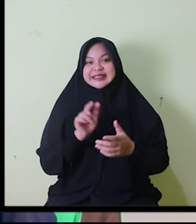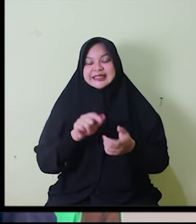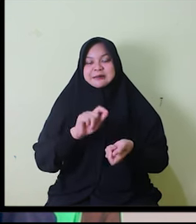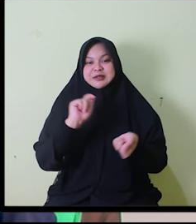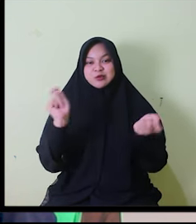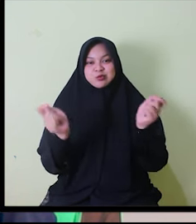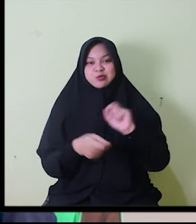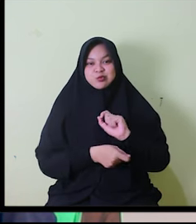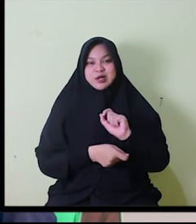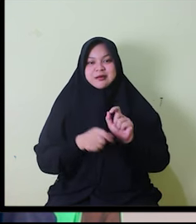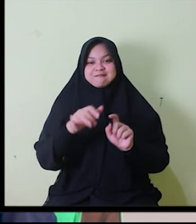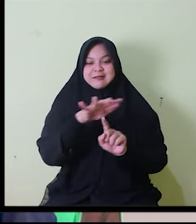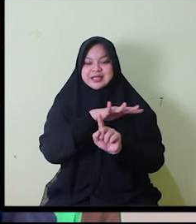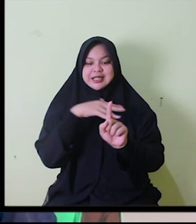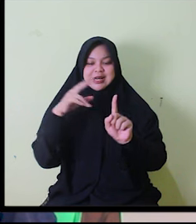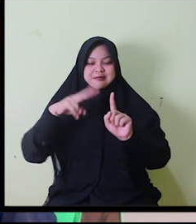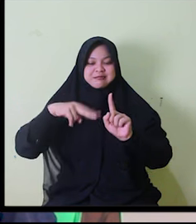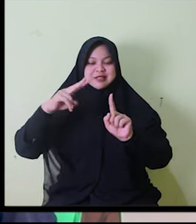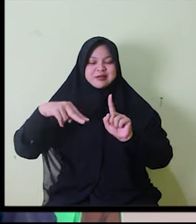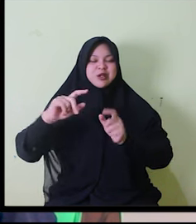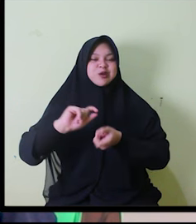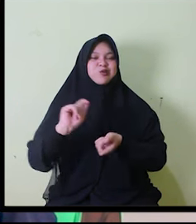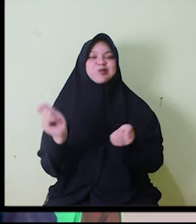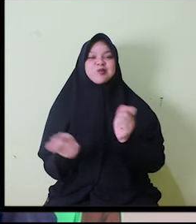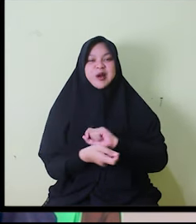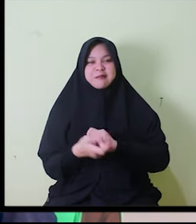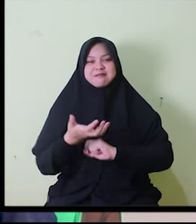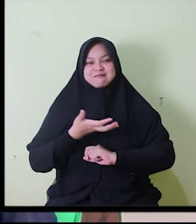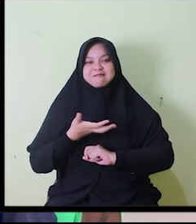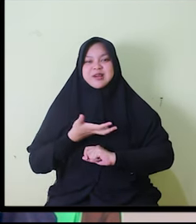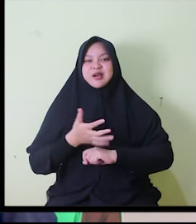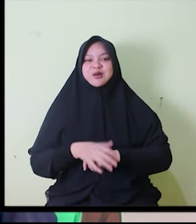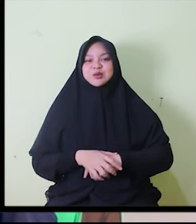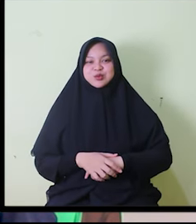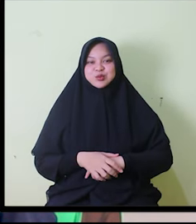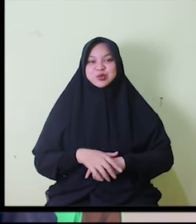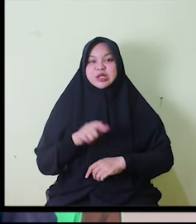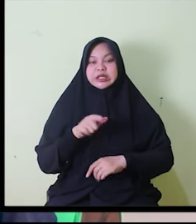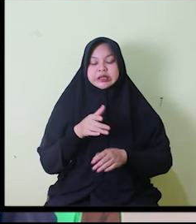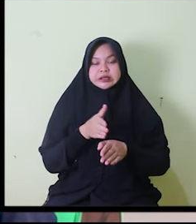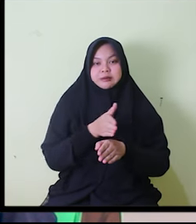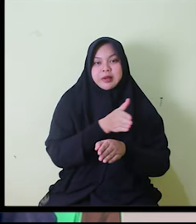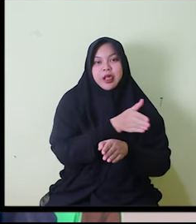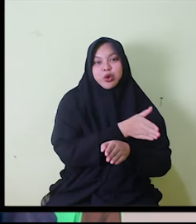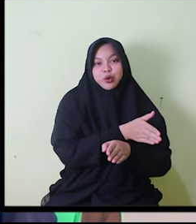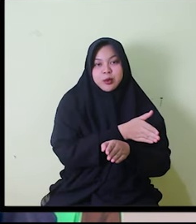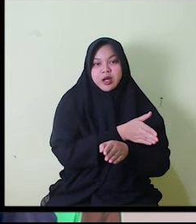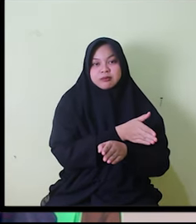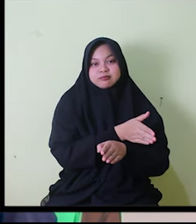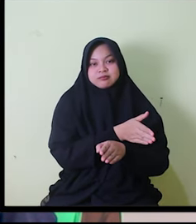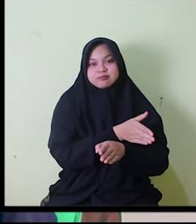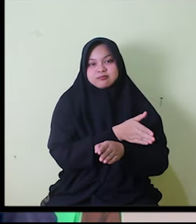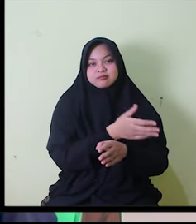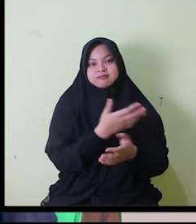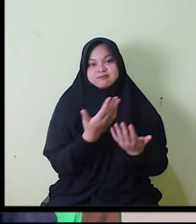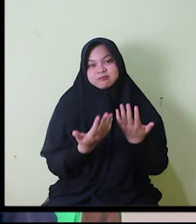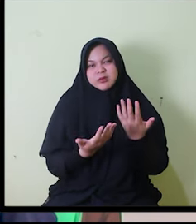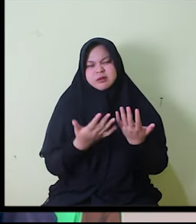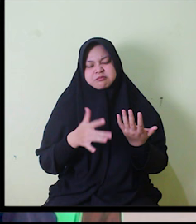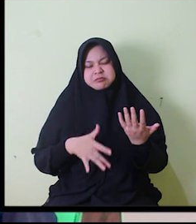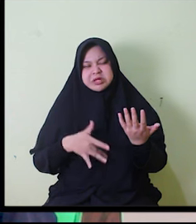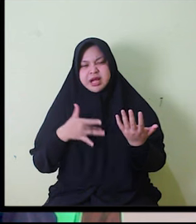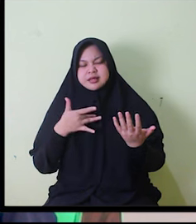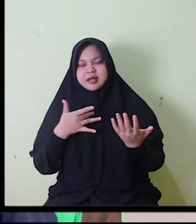pandangan masyarakat sekitar yang sebelumnya hanya merasa